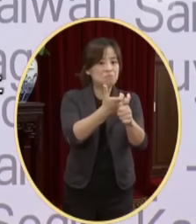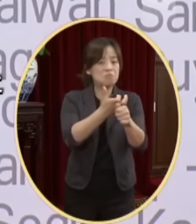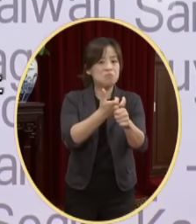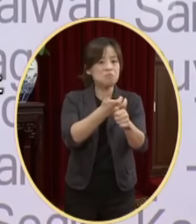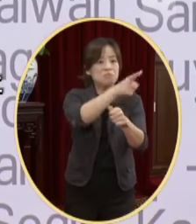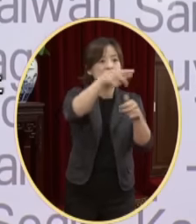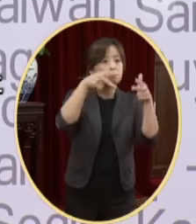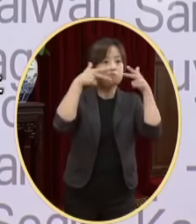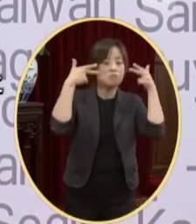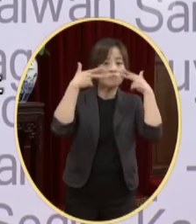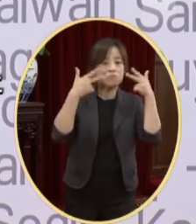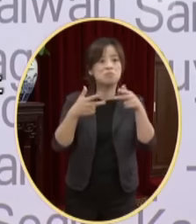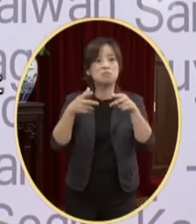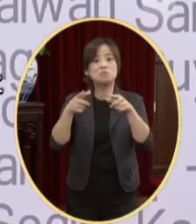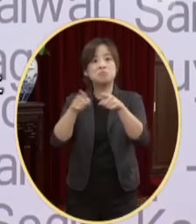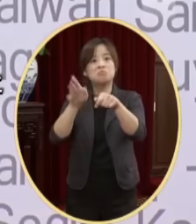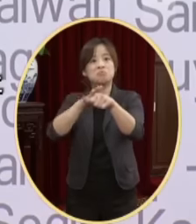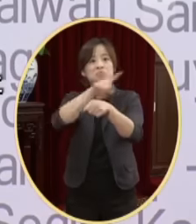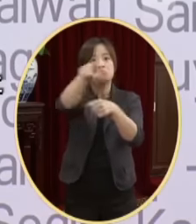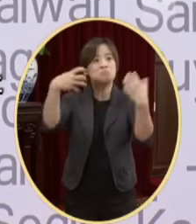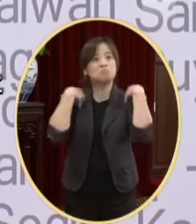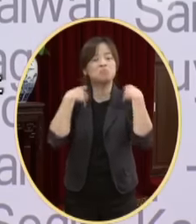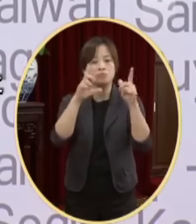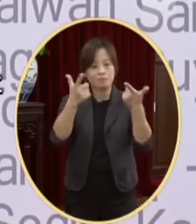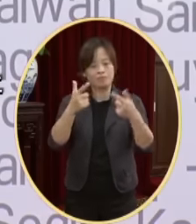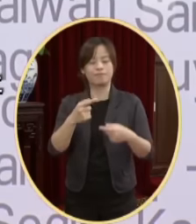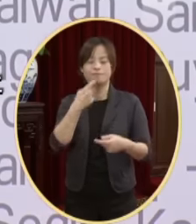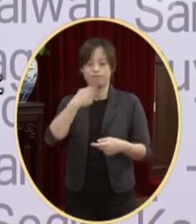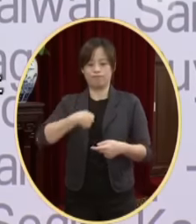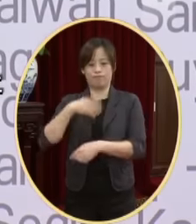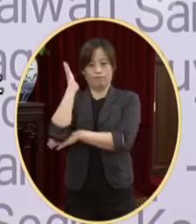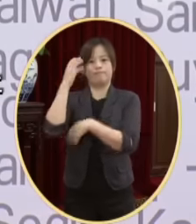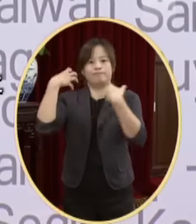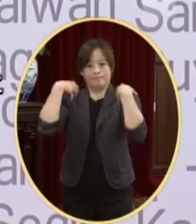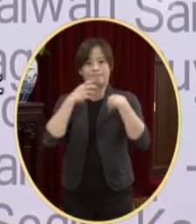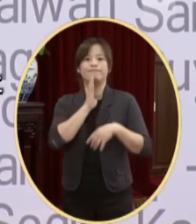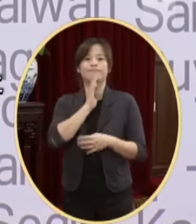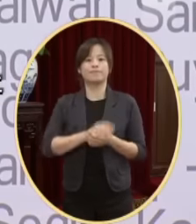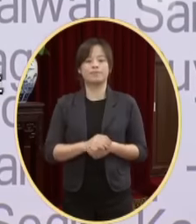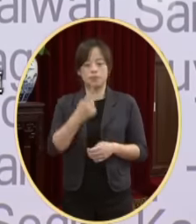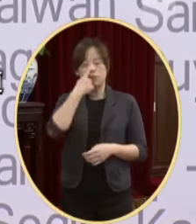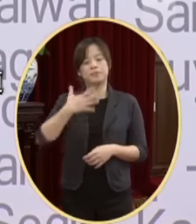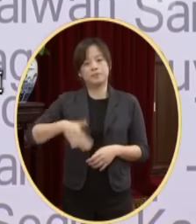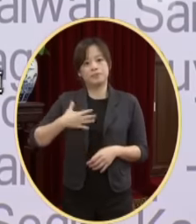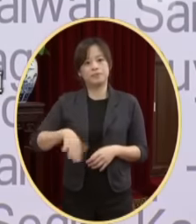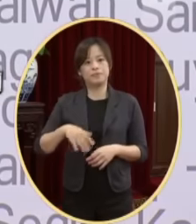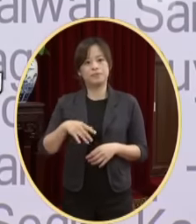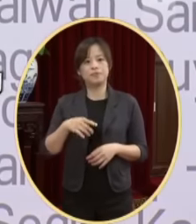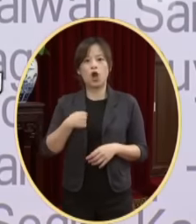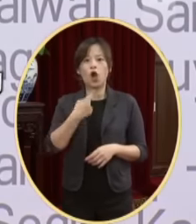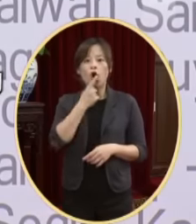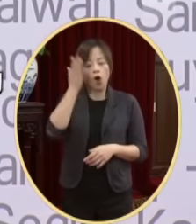在原住民族以及平埔族群的身上，而在政府身上。我知道光是口头的道歉